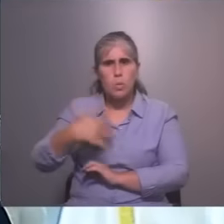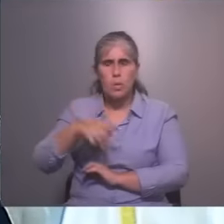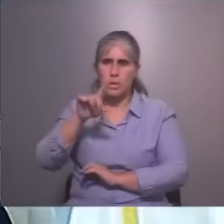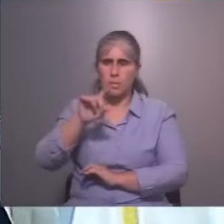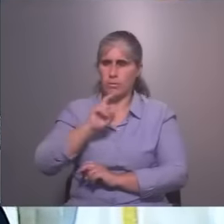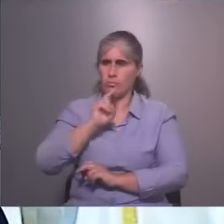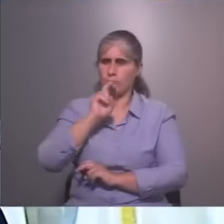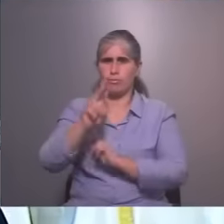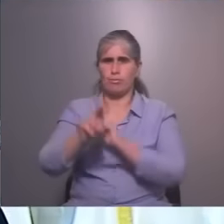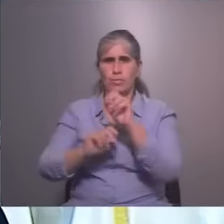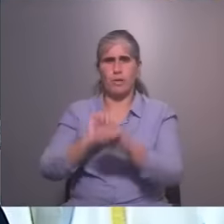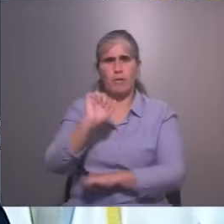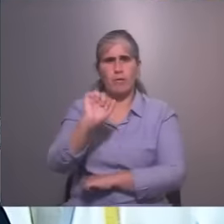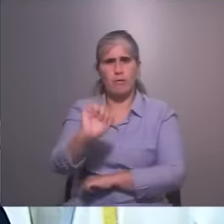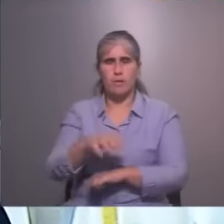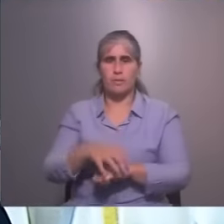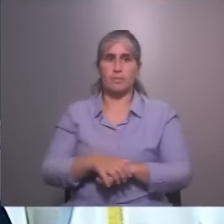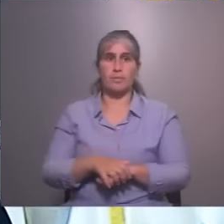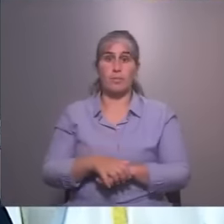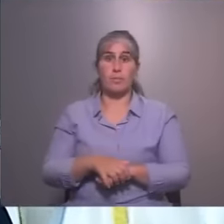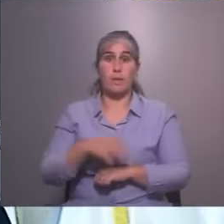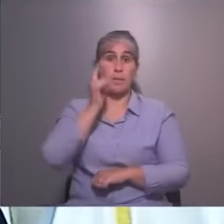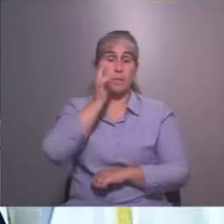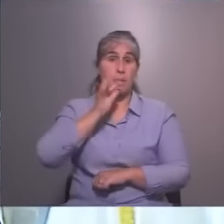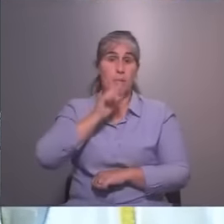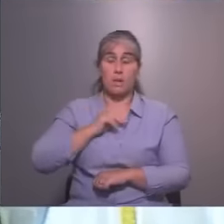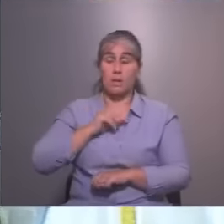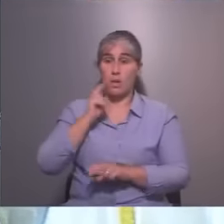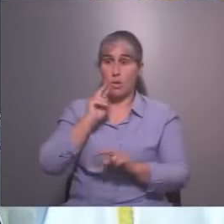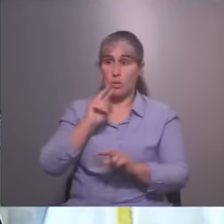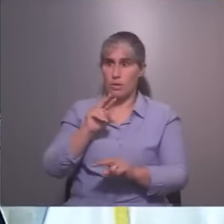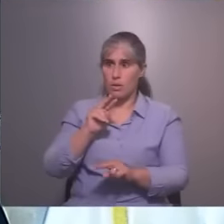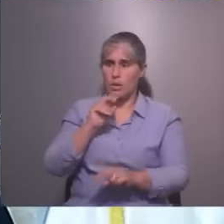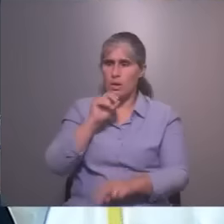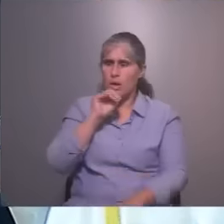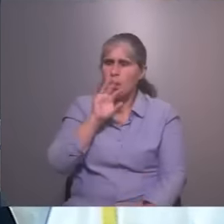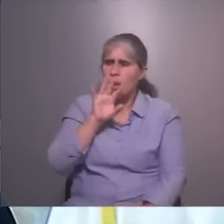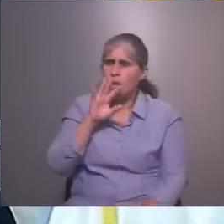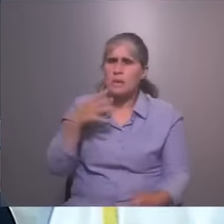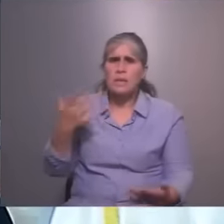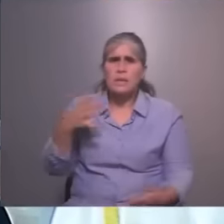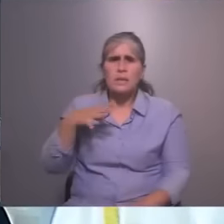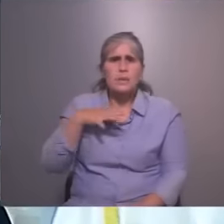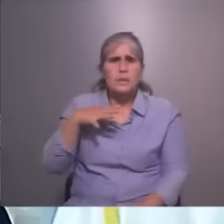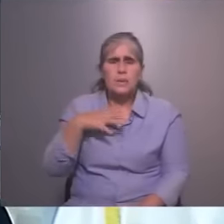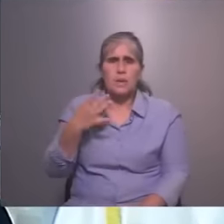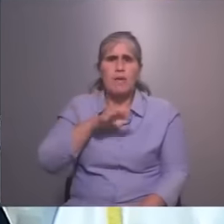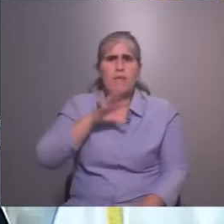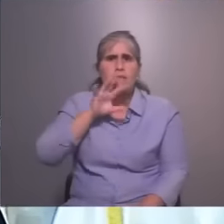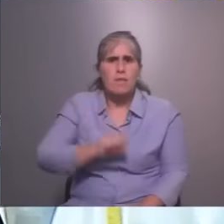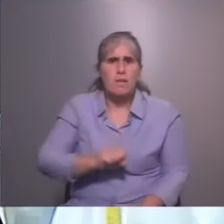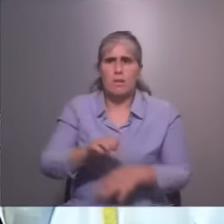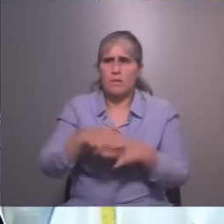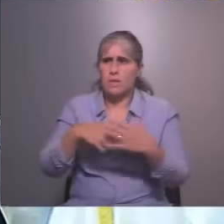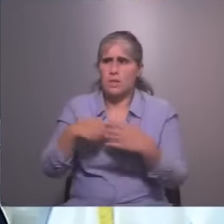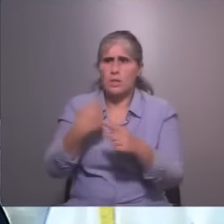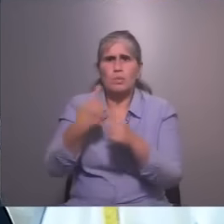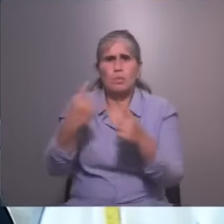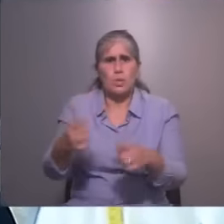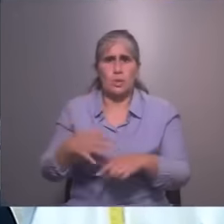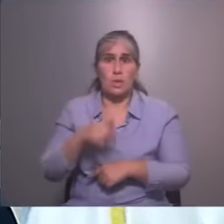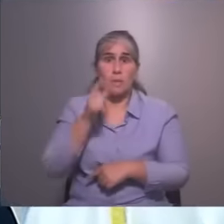słuchali, byli zdumieni bystrością jego umysłu i odpowiedziami. Na ten widok zdziwili się